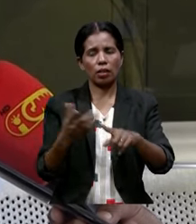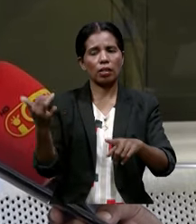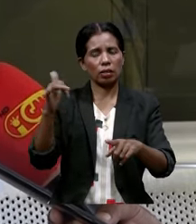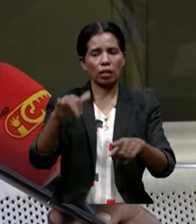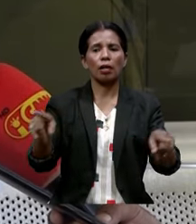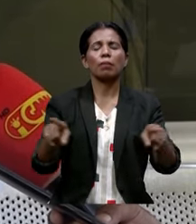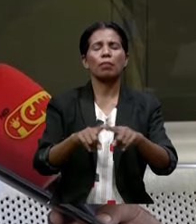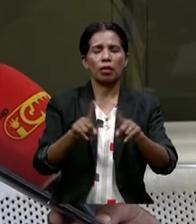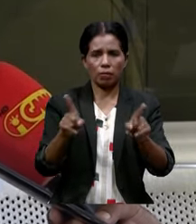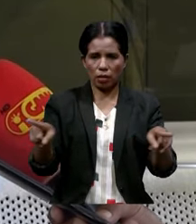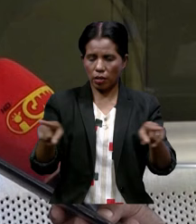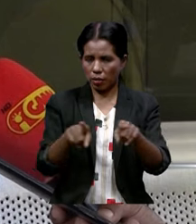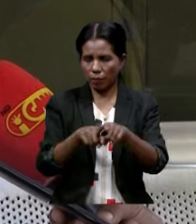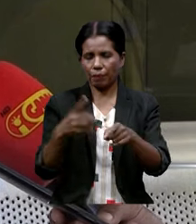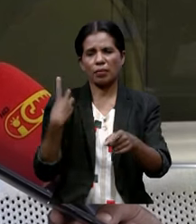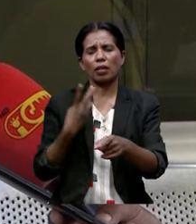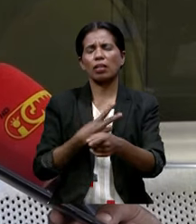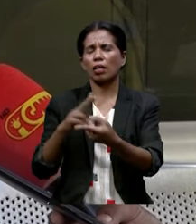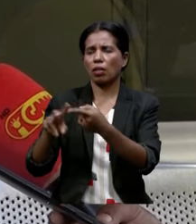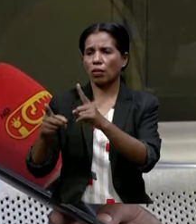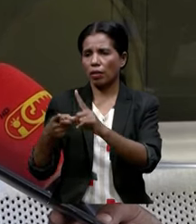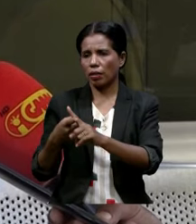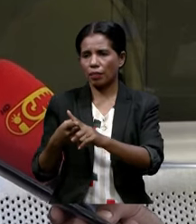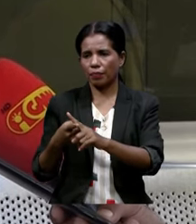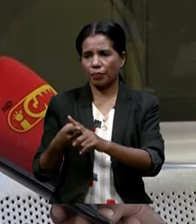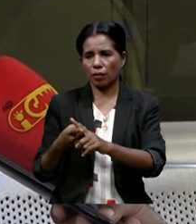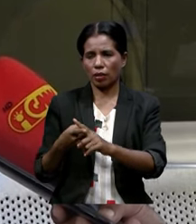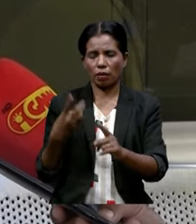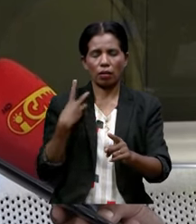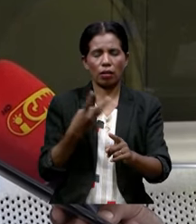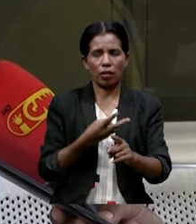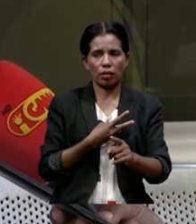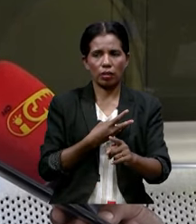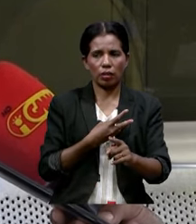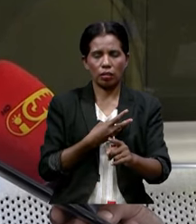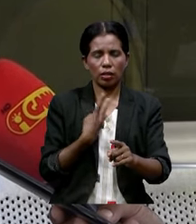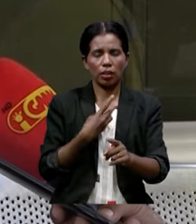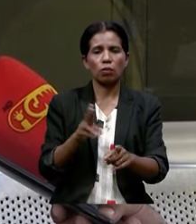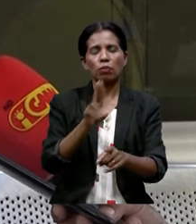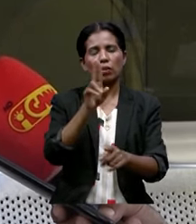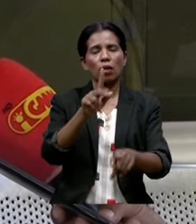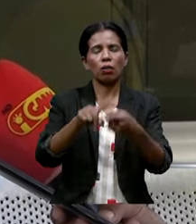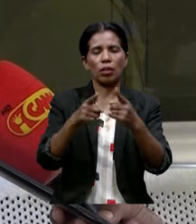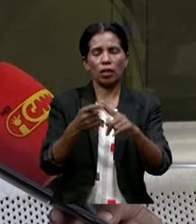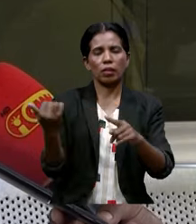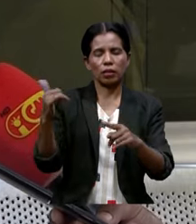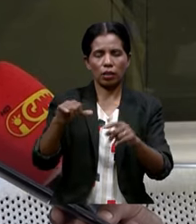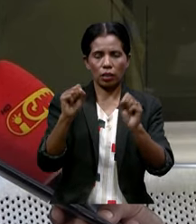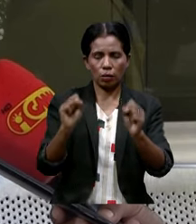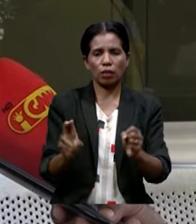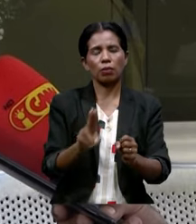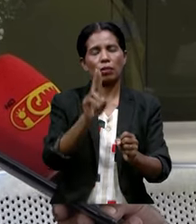hanesa itenia maluk sira hanesa fel sarana untuk kita itu mendapat sesuatu. Itenia maluk sira la bela sai